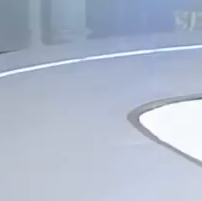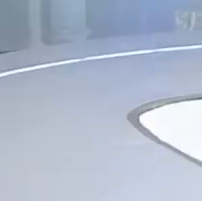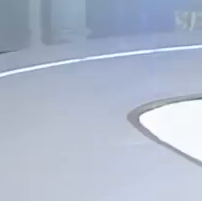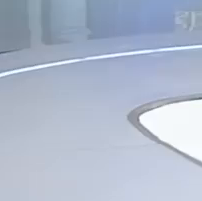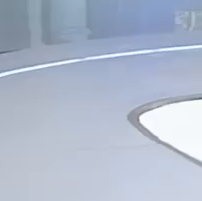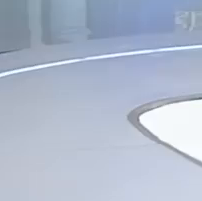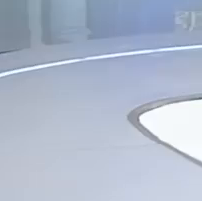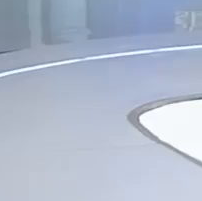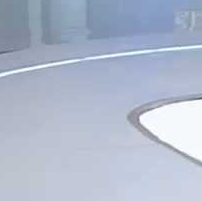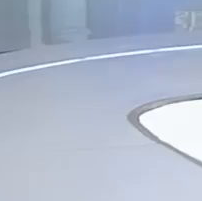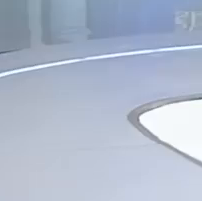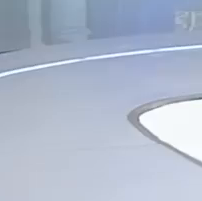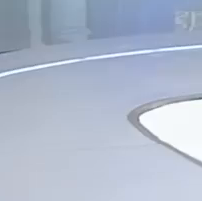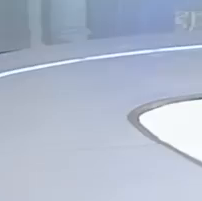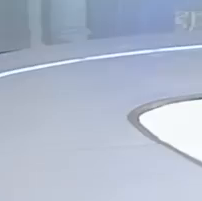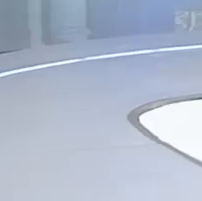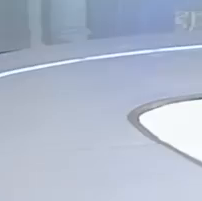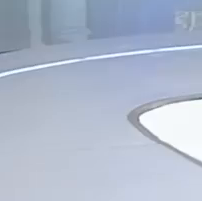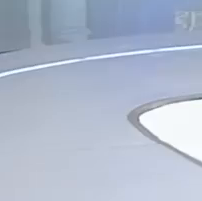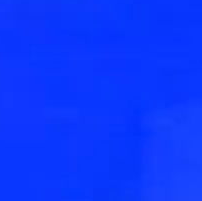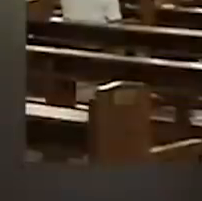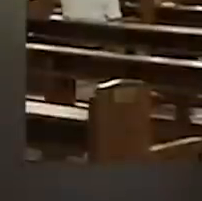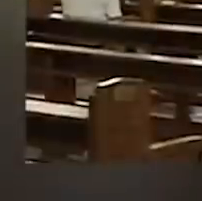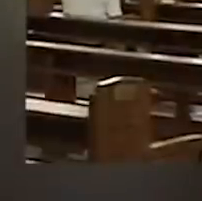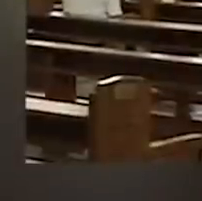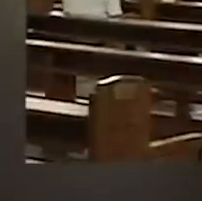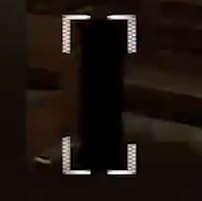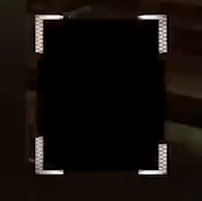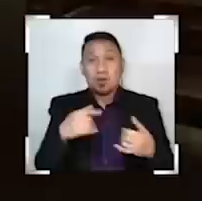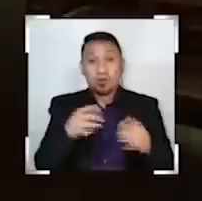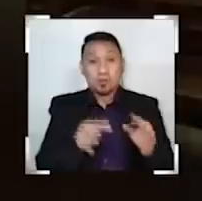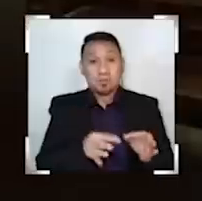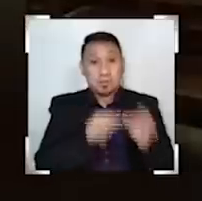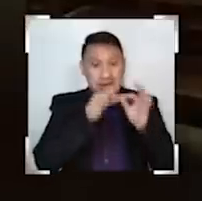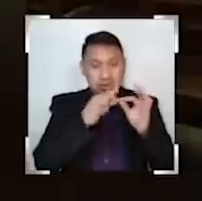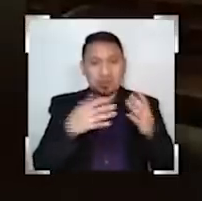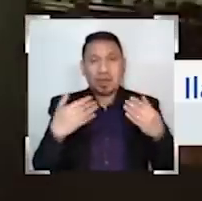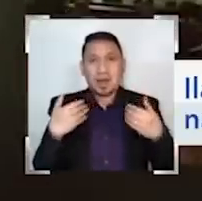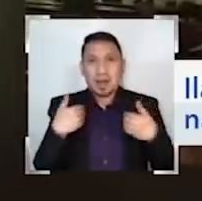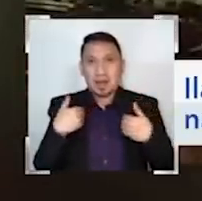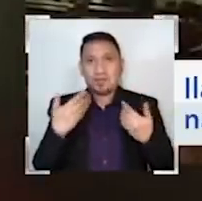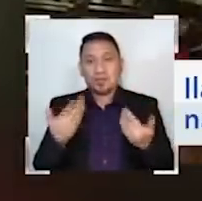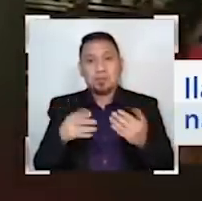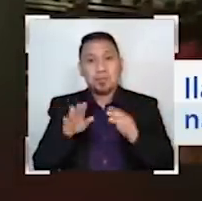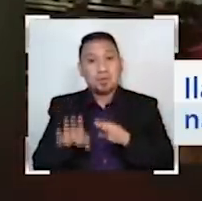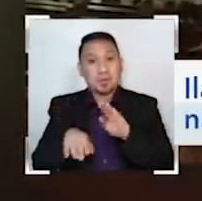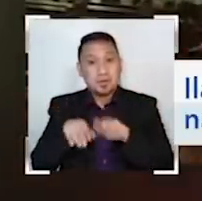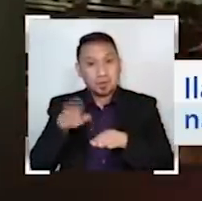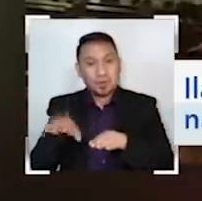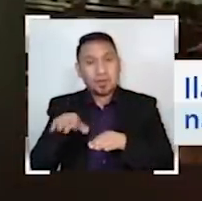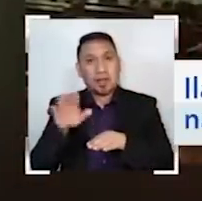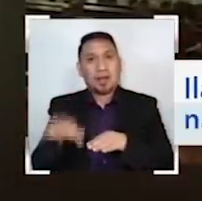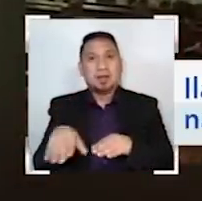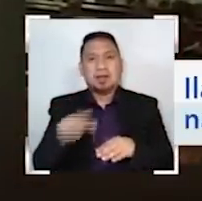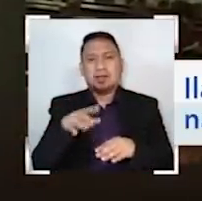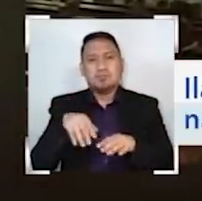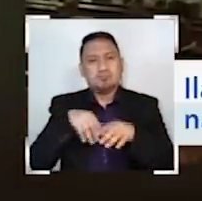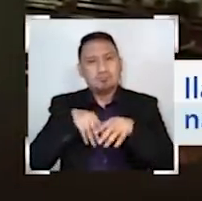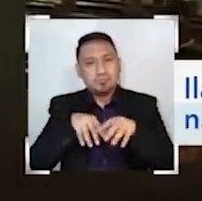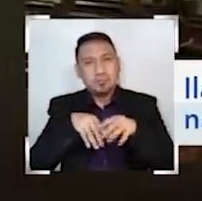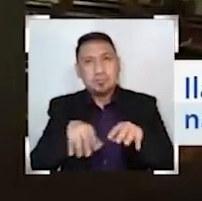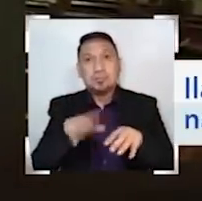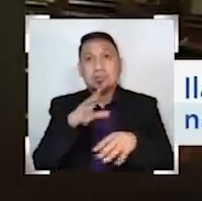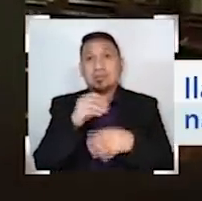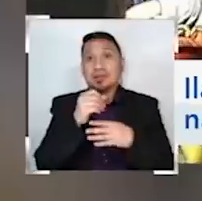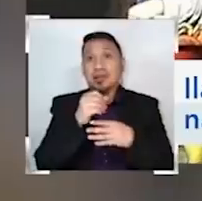nakansela dahil sa COVID restrictions. Bukod po sa mga misa, muli na rin gagawin ang alaylakad at Stations of the Cross. Natuwa po riyan ang ilang